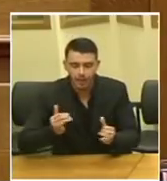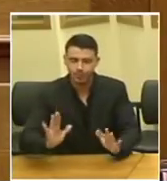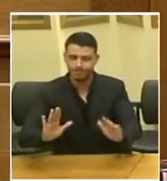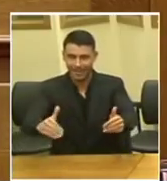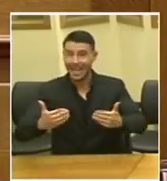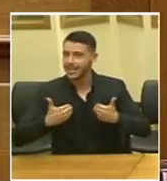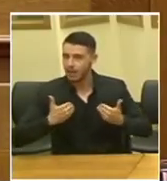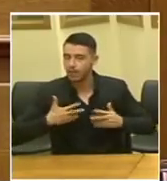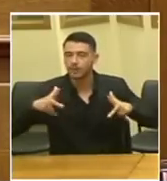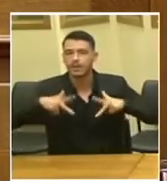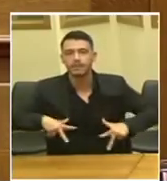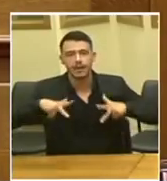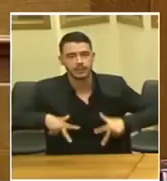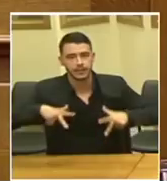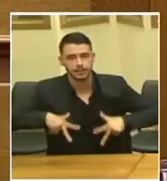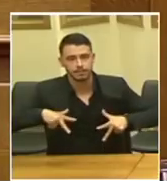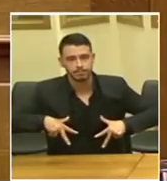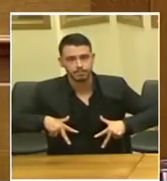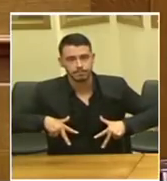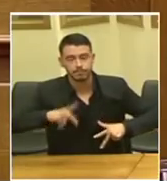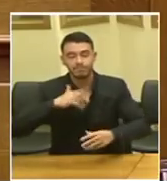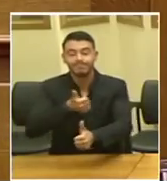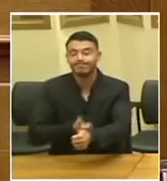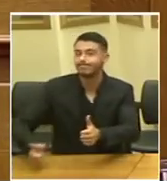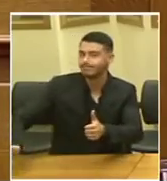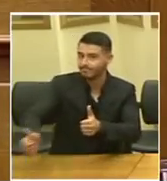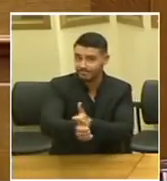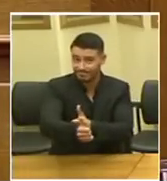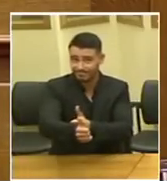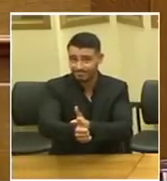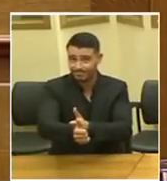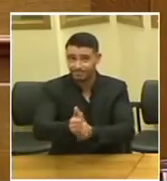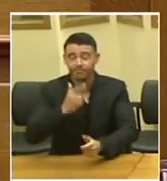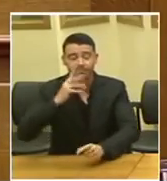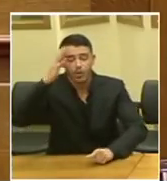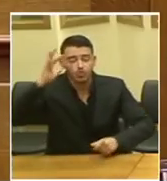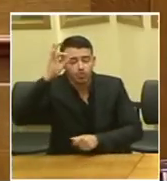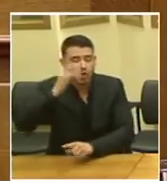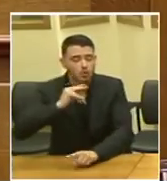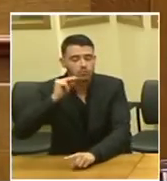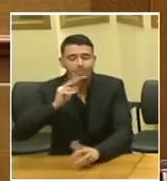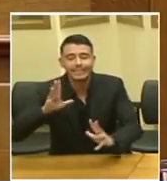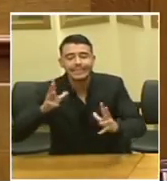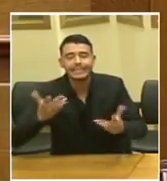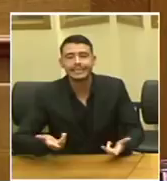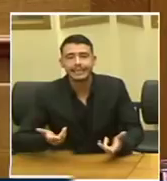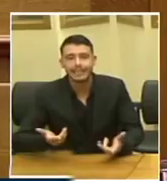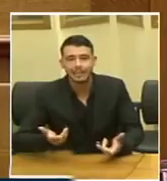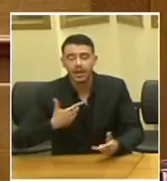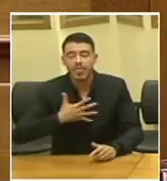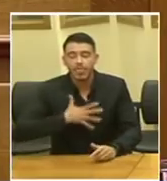την κυβέρνησή μας, πρώτη στο πατριωτικό καθήκον είναι να δούμε και να αναπτύξουμε το ρόλο της Ελλάδος στην περιοχή